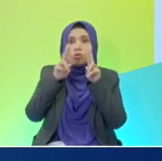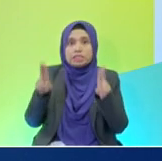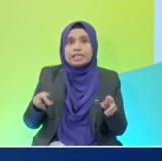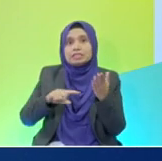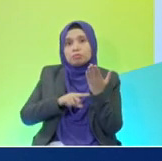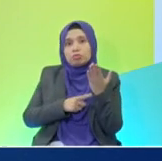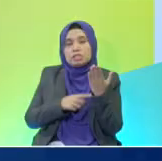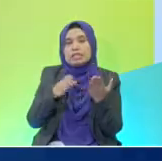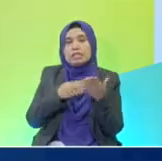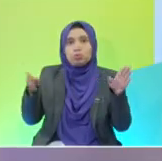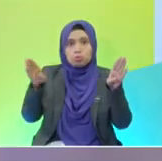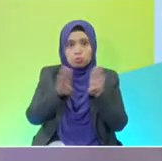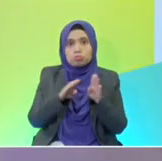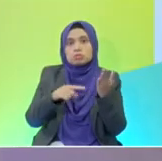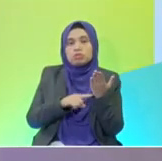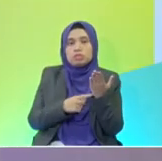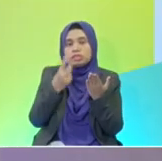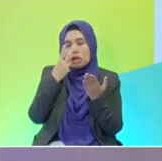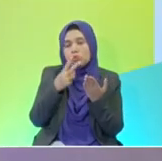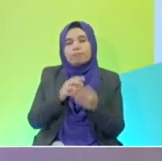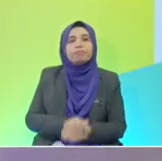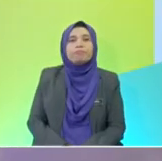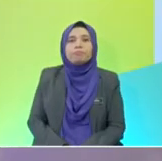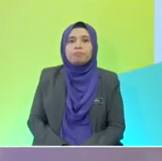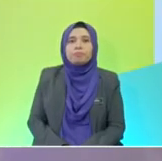tutup semula bergantung kepada situasi kecil